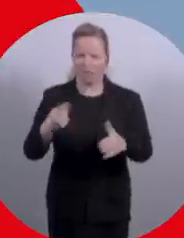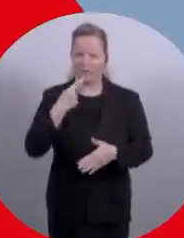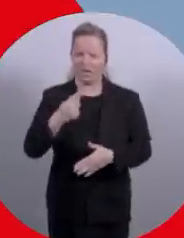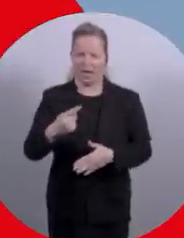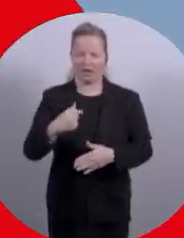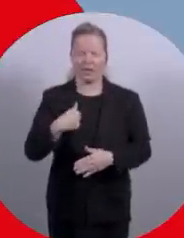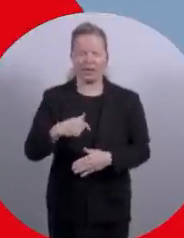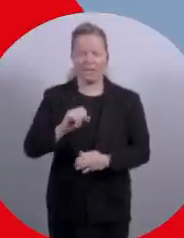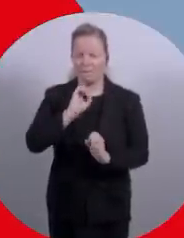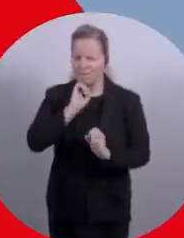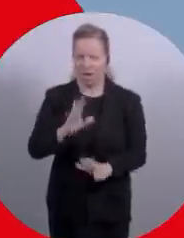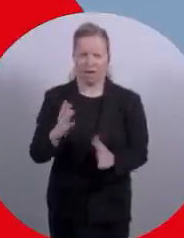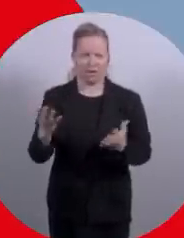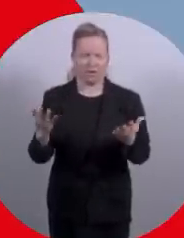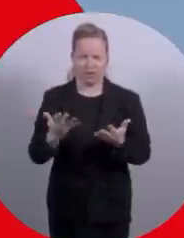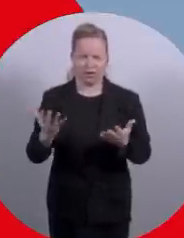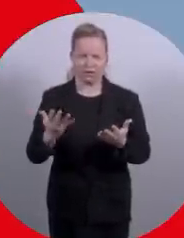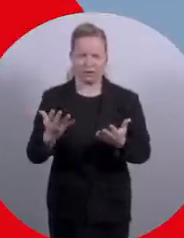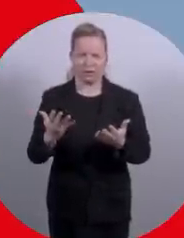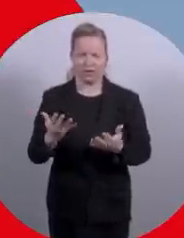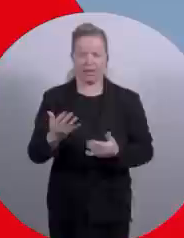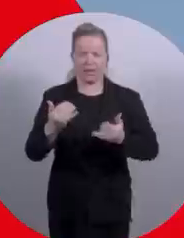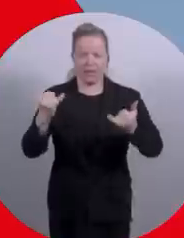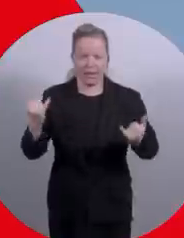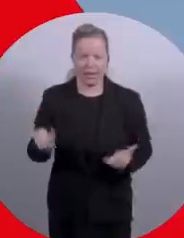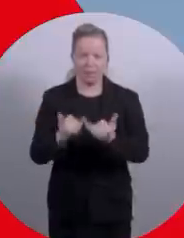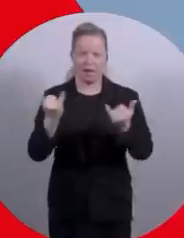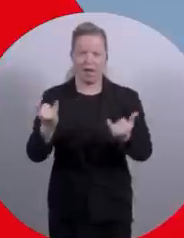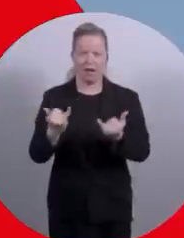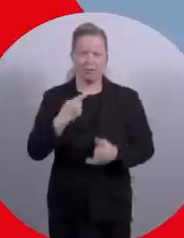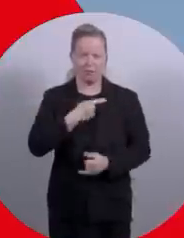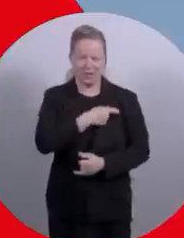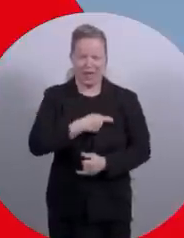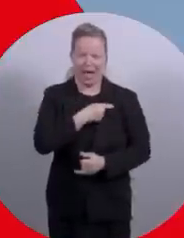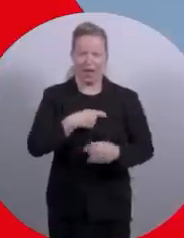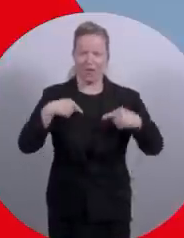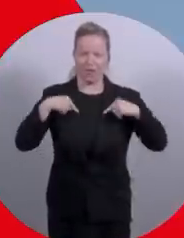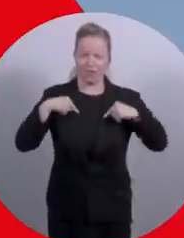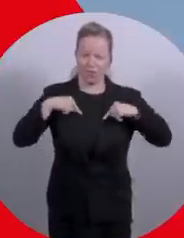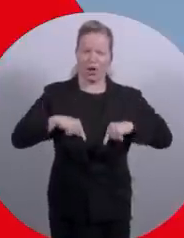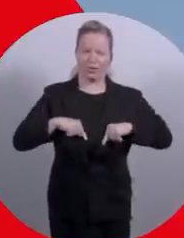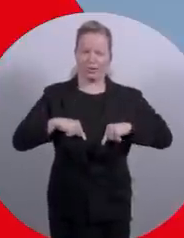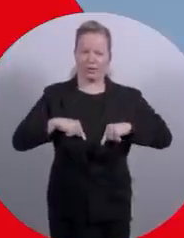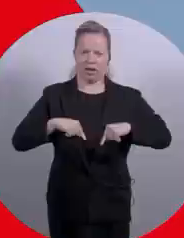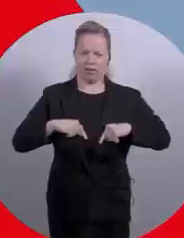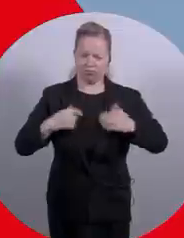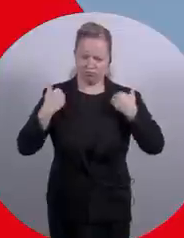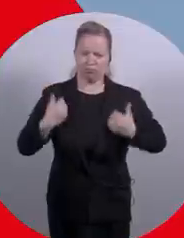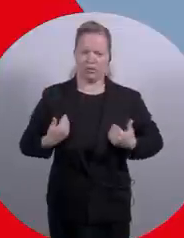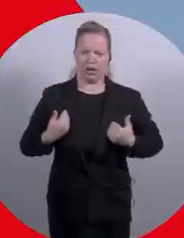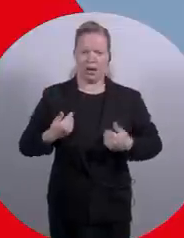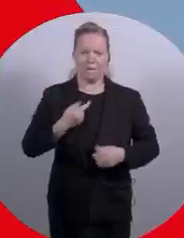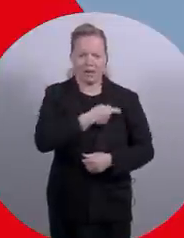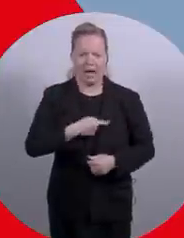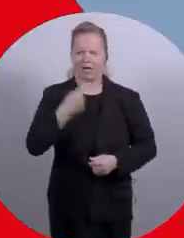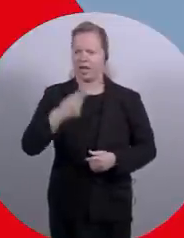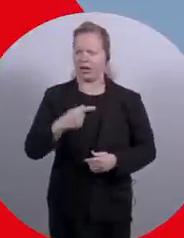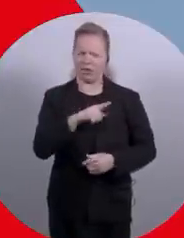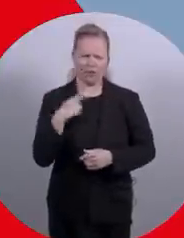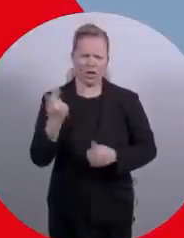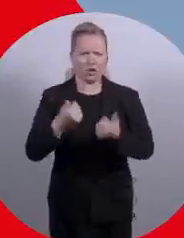ich möchte nicht ständig Vorsitzender einer Partei sind dass dir das sagt okay wir sind so super wir sind so